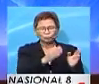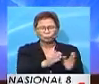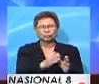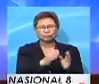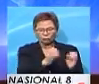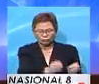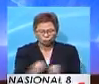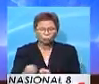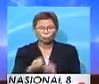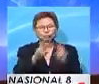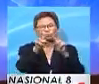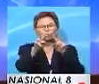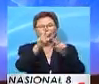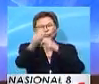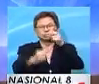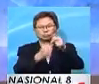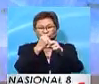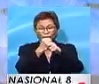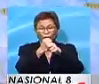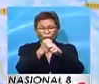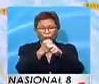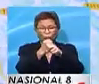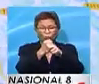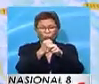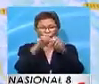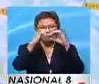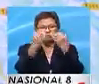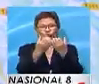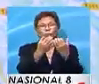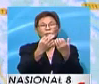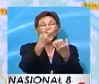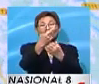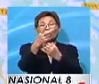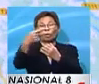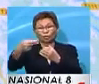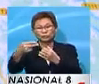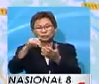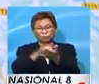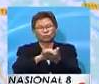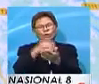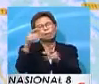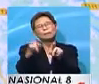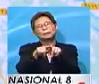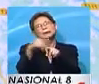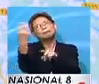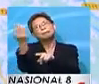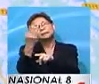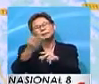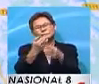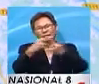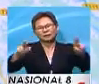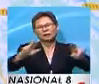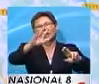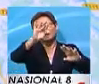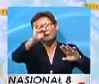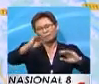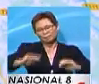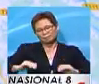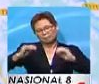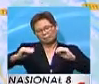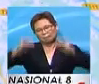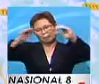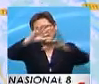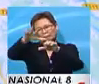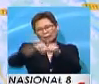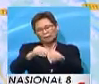ke-22 kejohanan berkategori du H kelas itu seperti biasa akan menyediakan lapan peringkat yanga